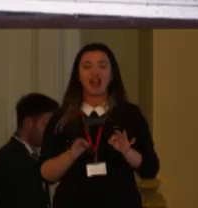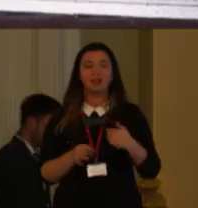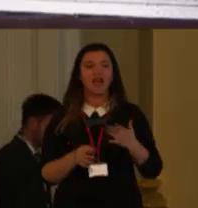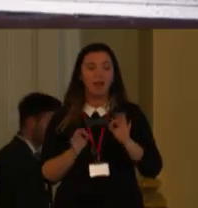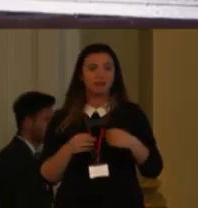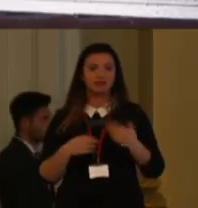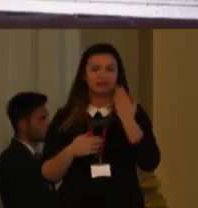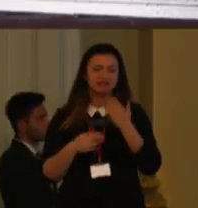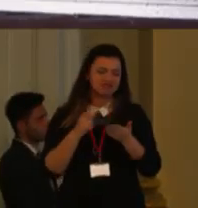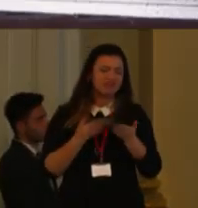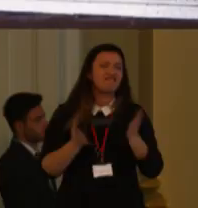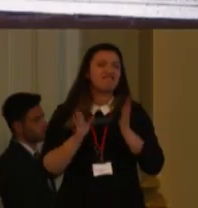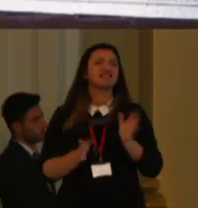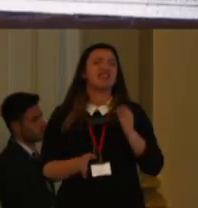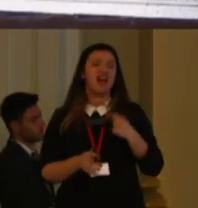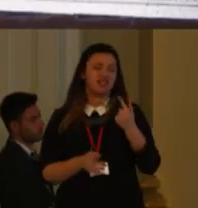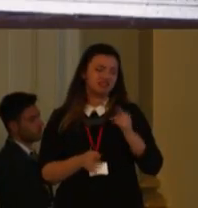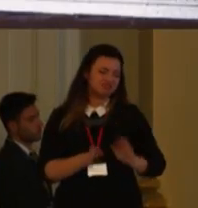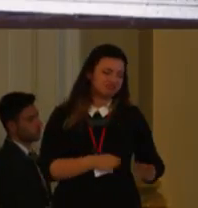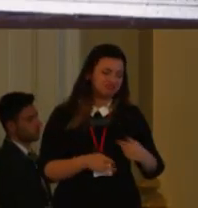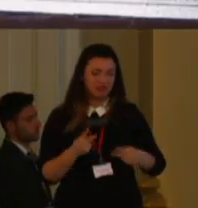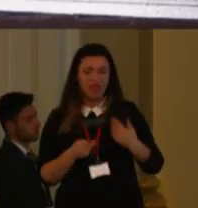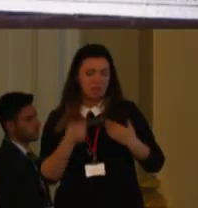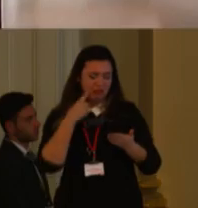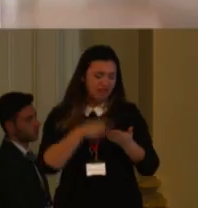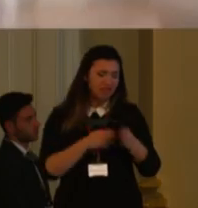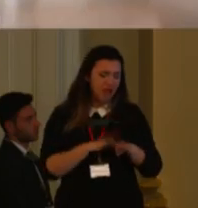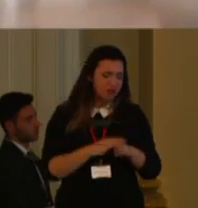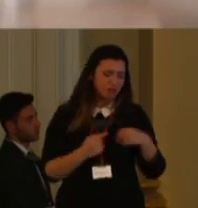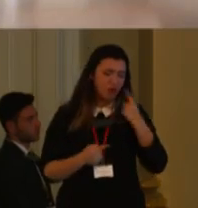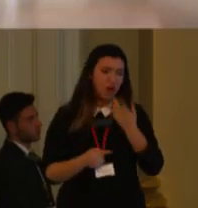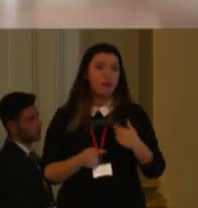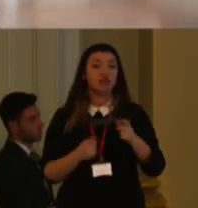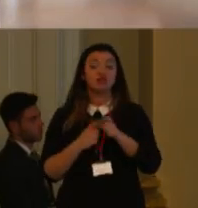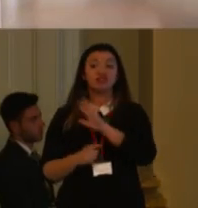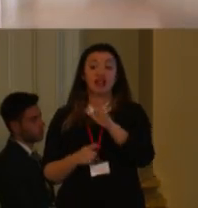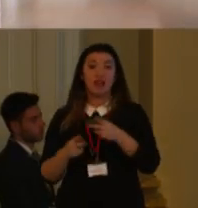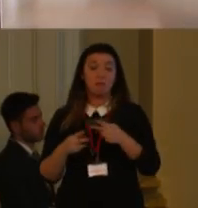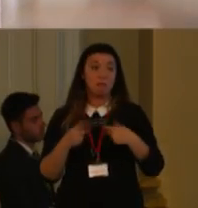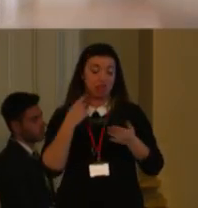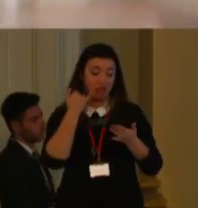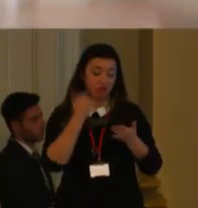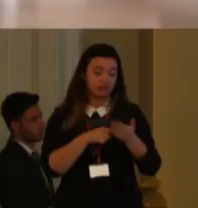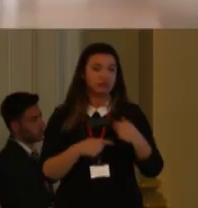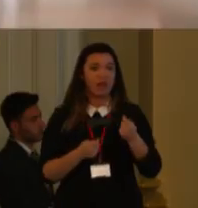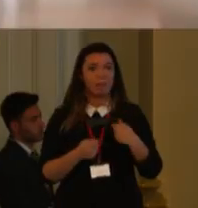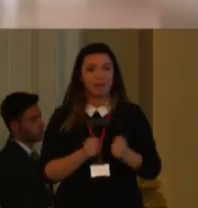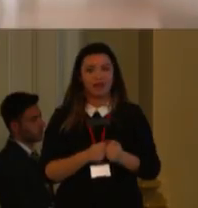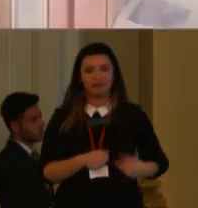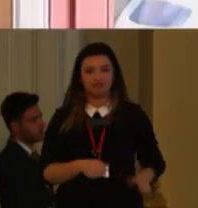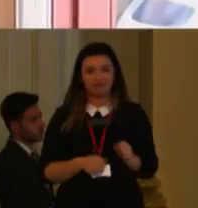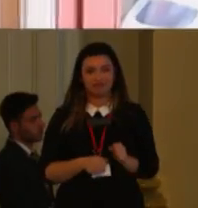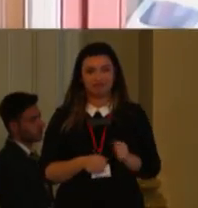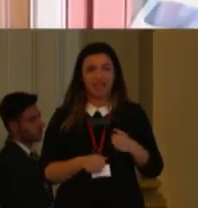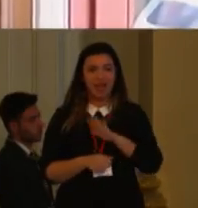olarak kullanmıyorum. Sadece pasif olarak daha çok takip eden bir insanım. Sosyal medyayla aram iyi. Tüm sosyal medya